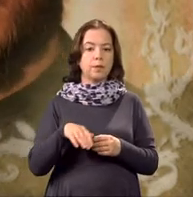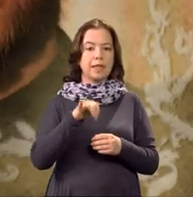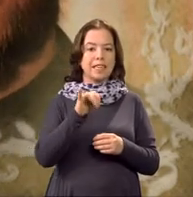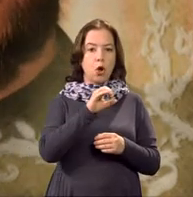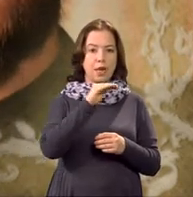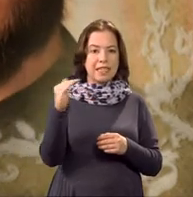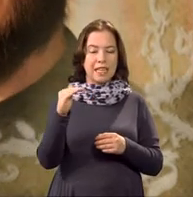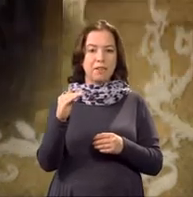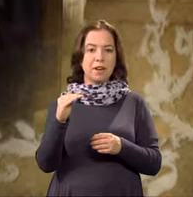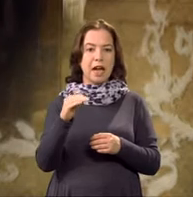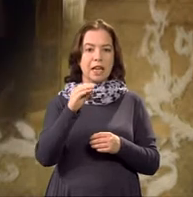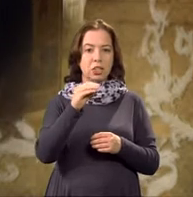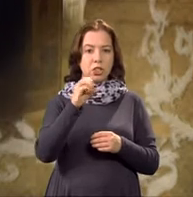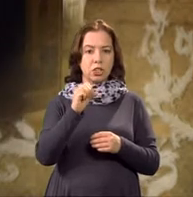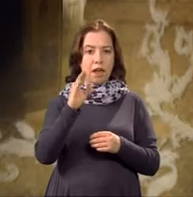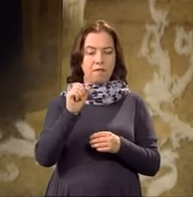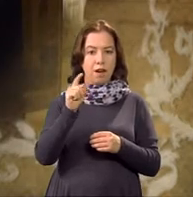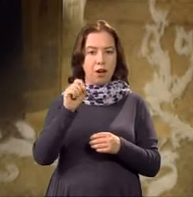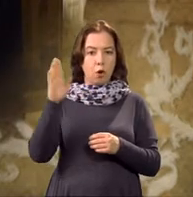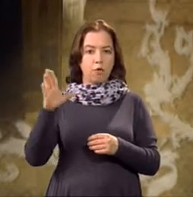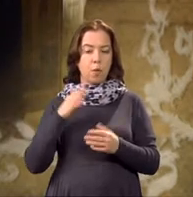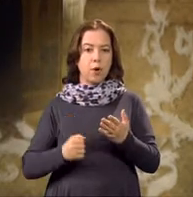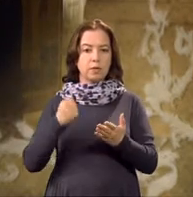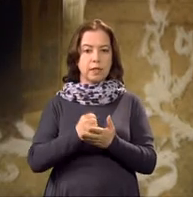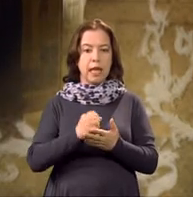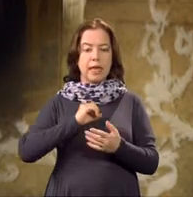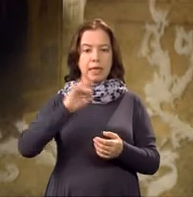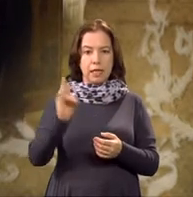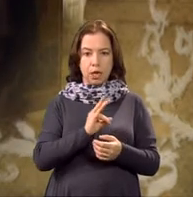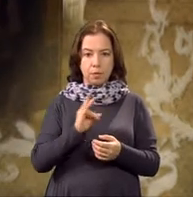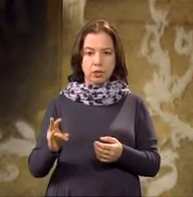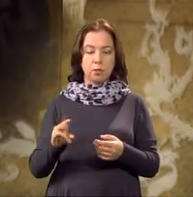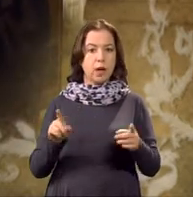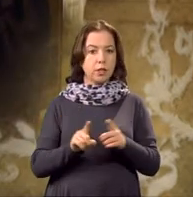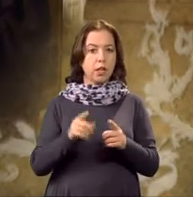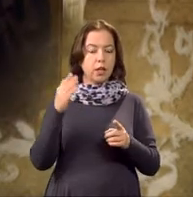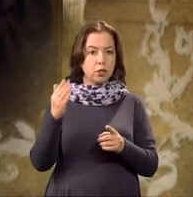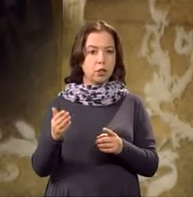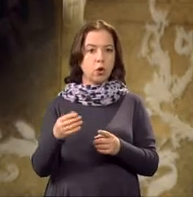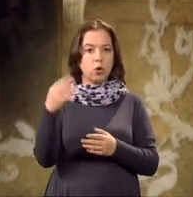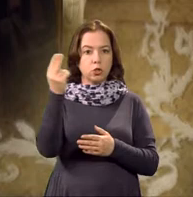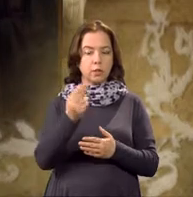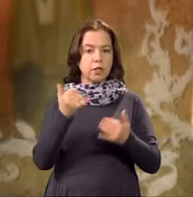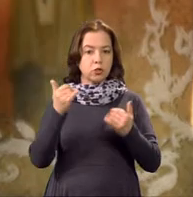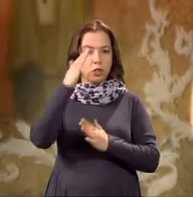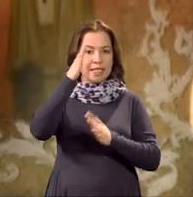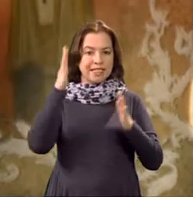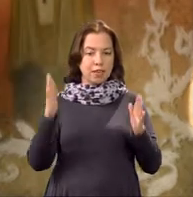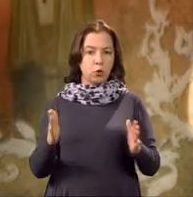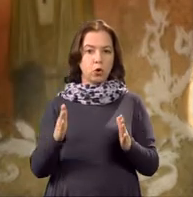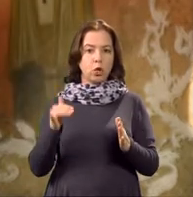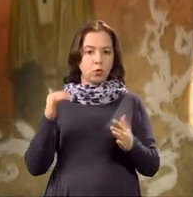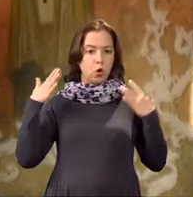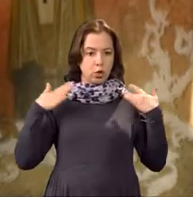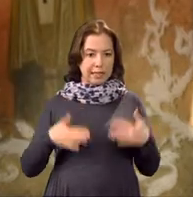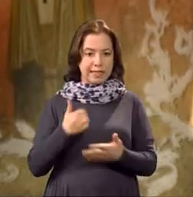стан єпископа. Так, ми зображаємо його на сучасних іконах у святительському одязі. Господь призначив